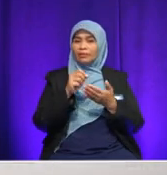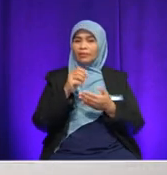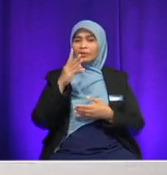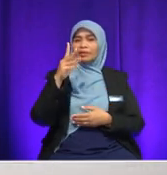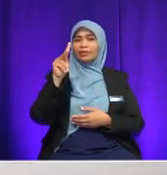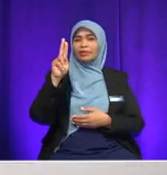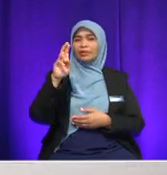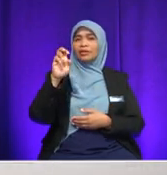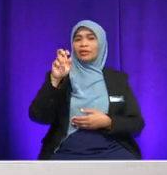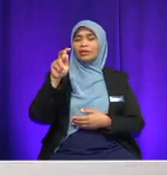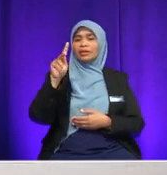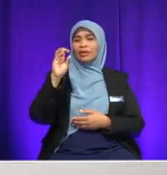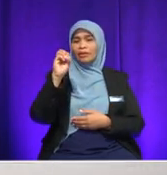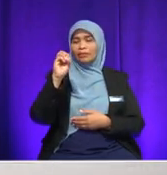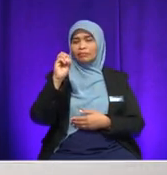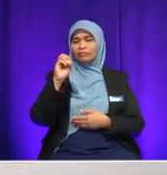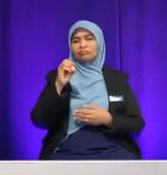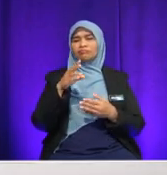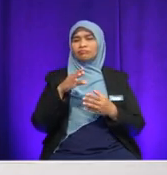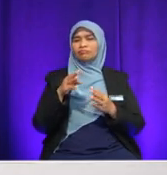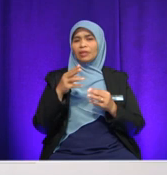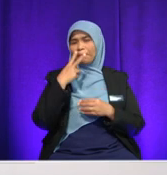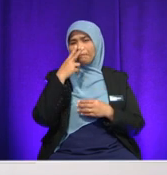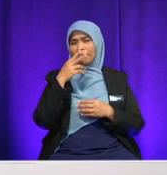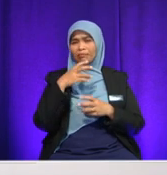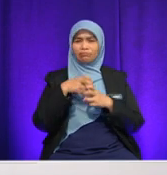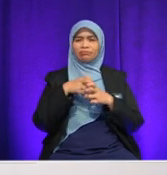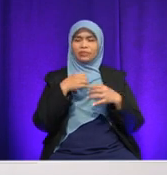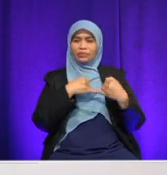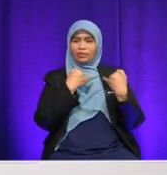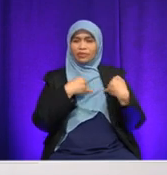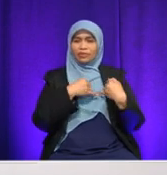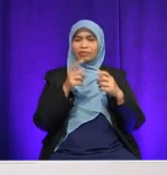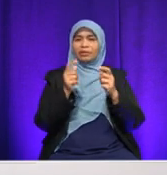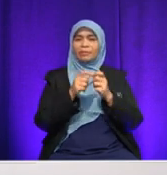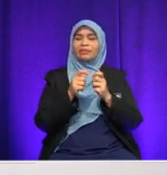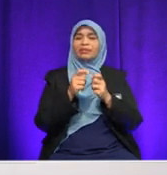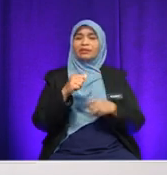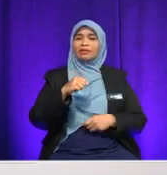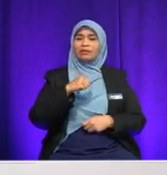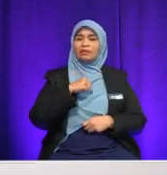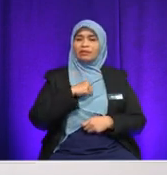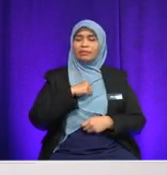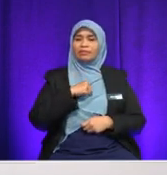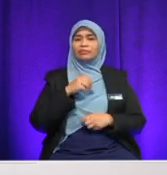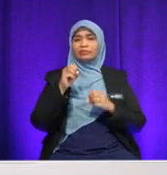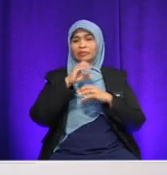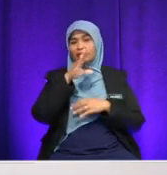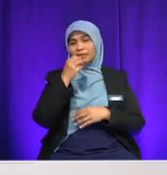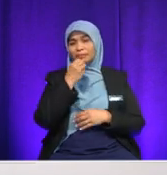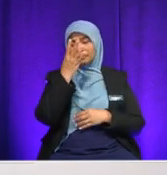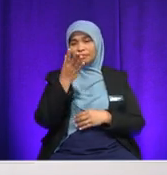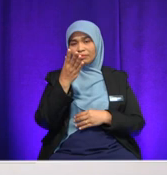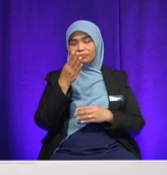pun nampak gelisah seperti aku juga. Berdasarkan petikan cerpen 000 di atas, jelaskan satu teknik